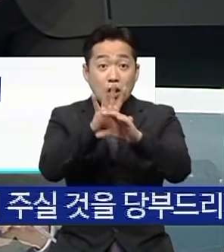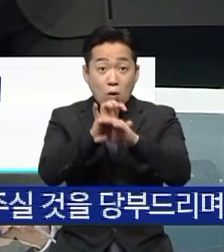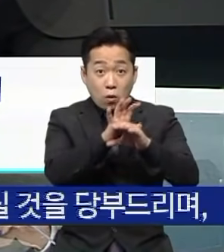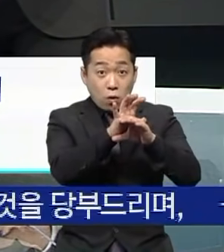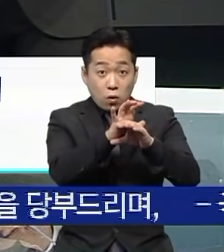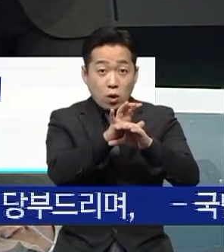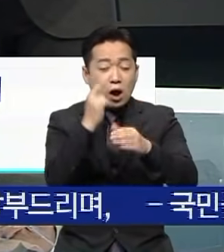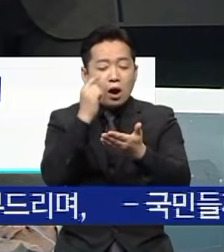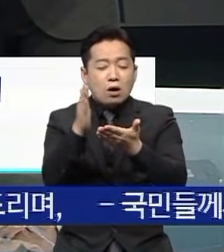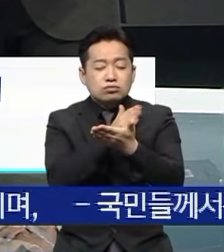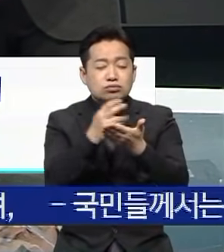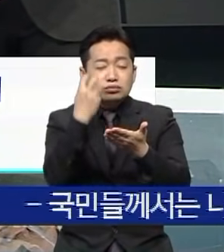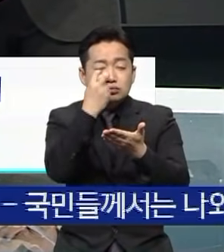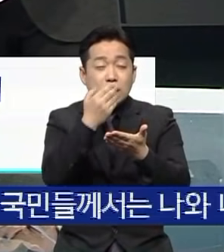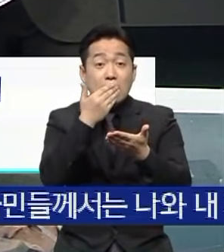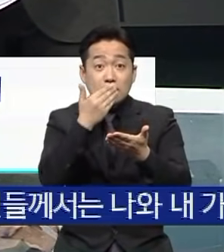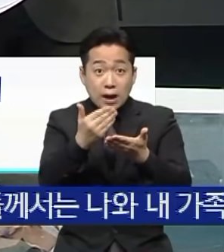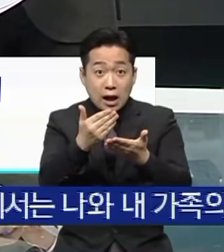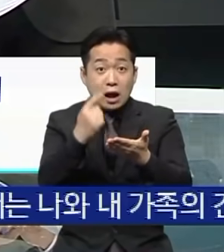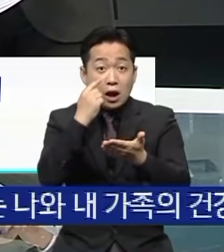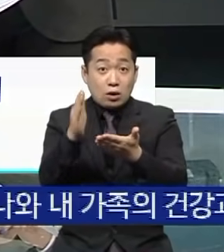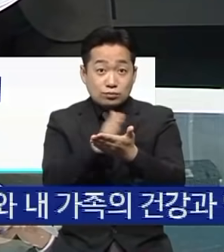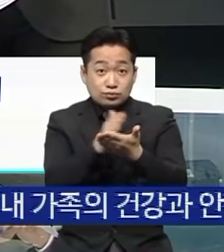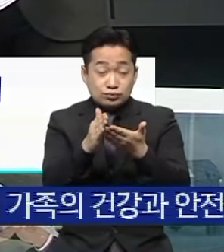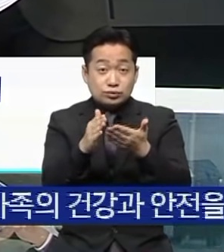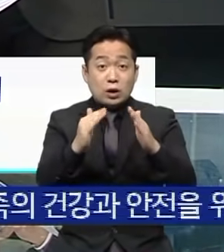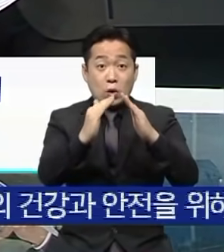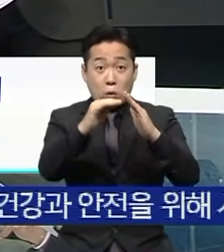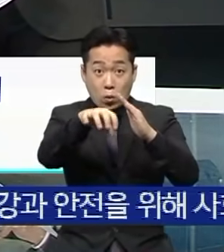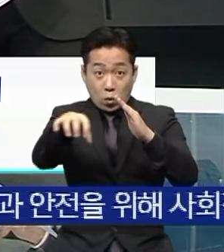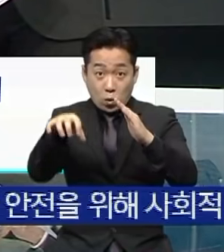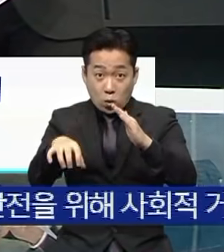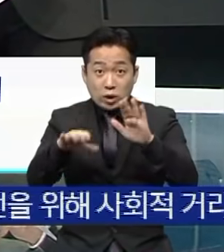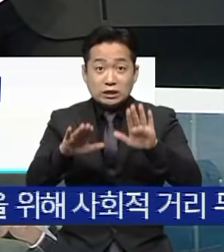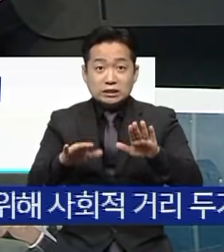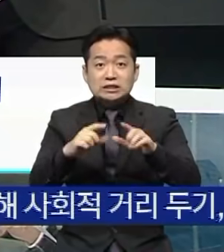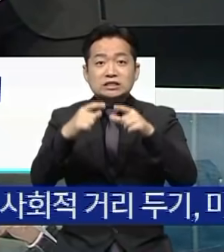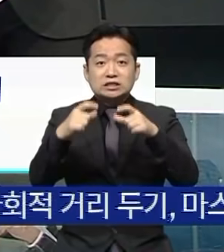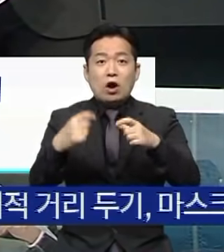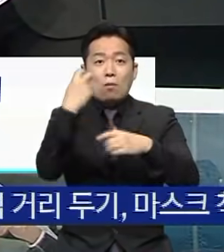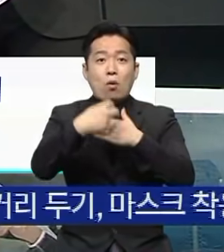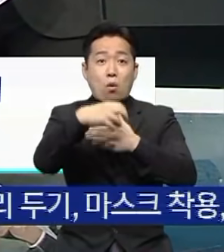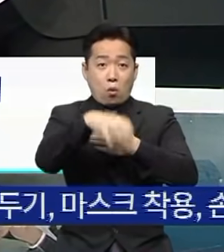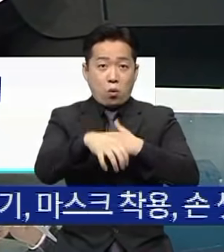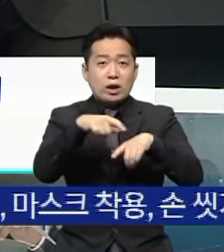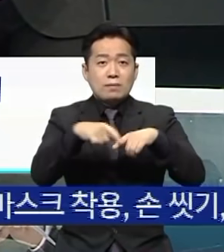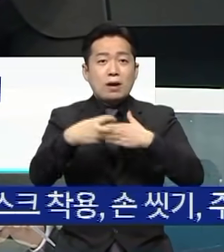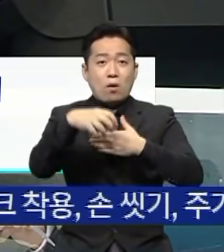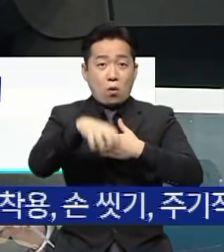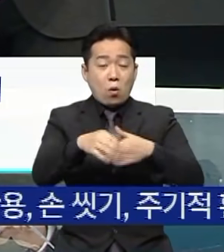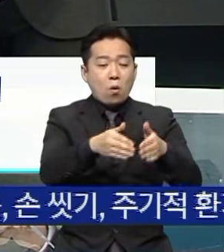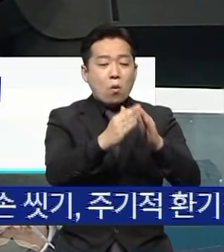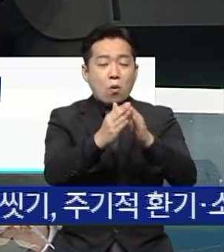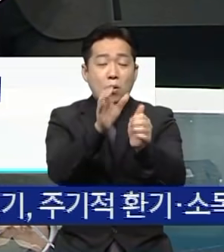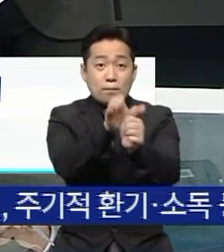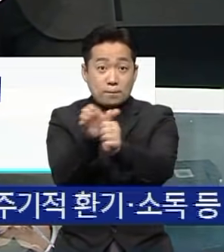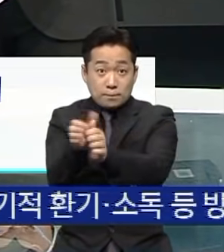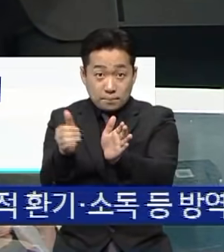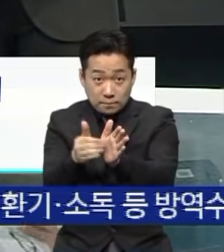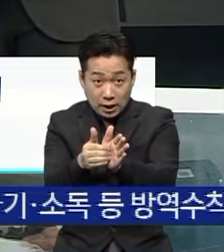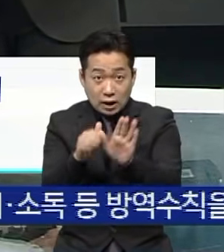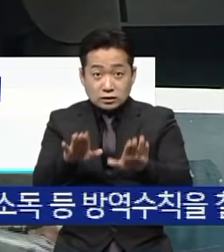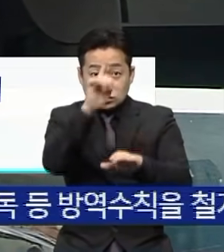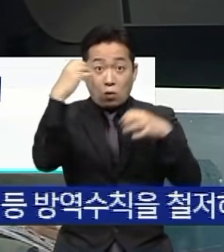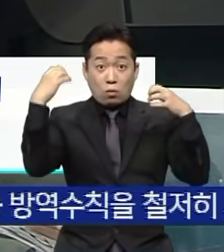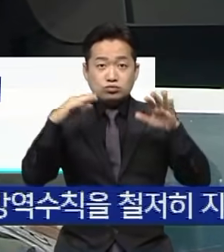코로나19 진단 검사를 받을 수 있는 선별 진료소는 현재 지역 보건소와 일반 병원에 설치되어 있습니다.